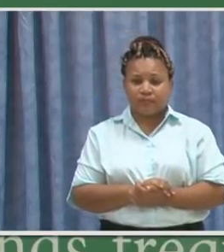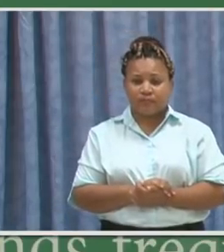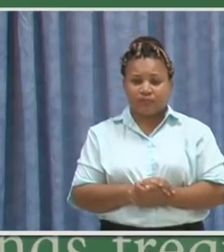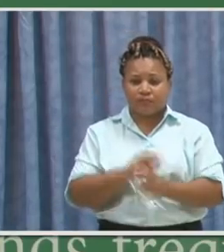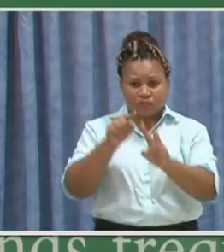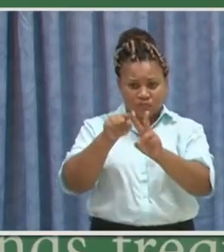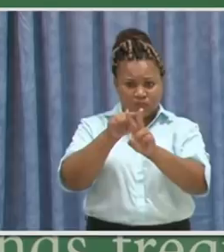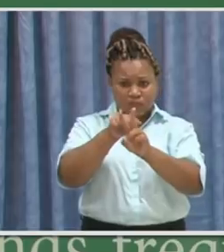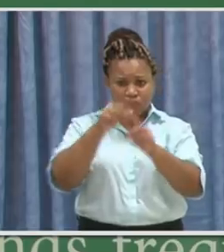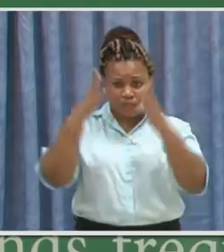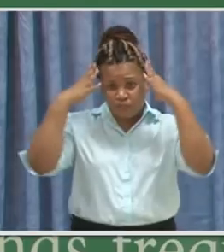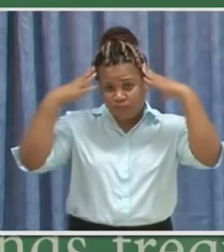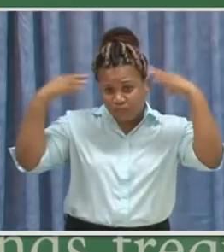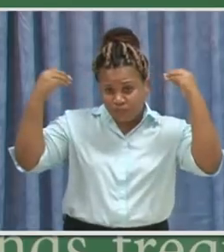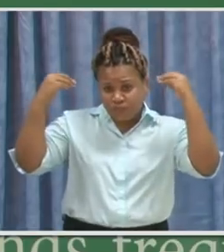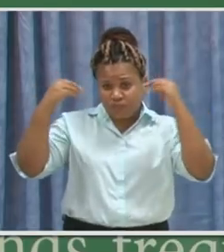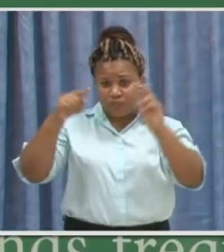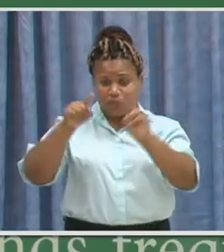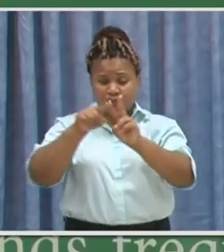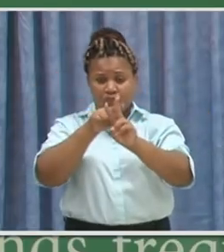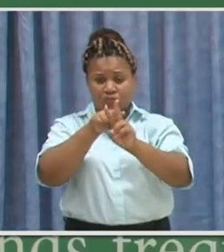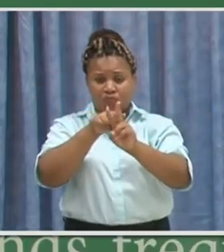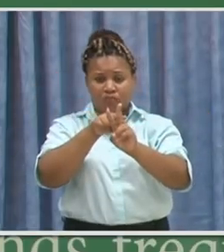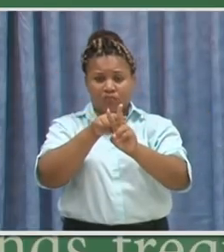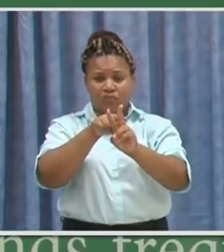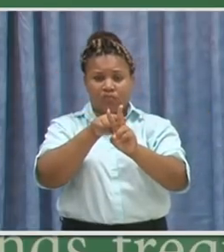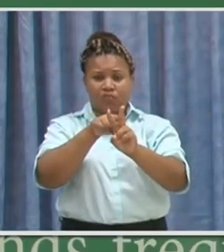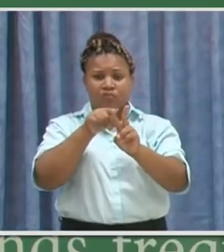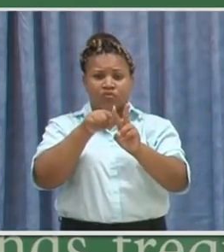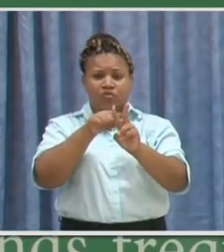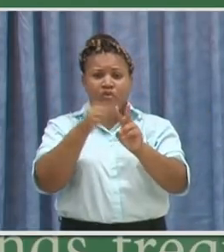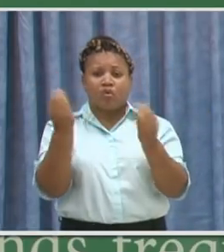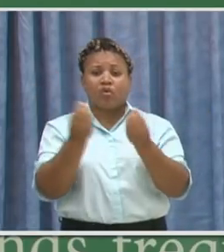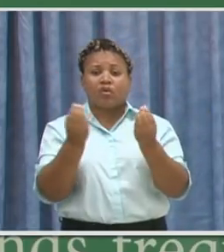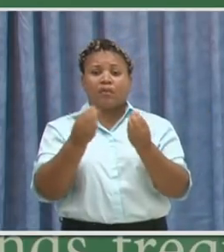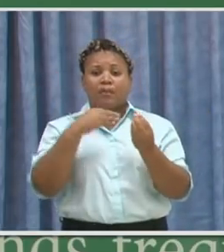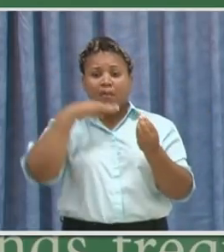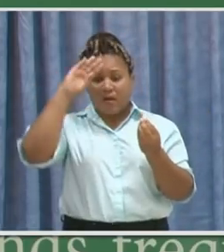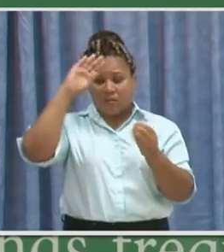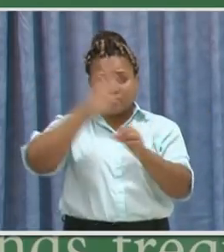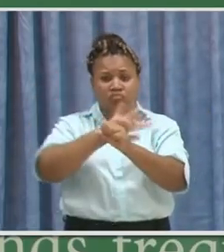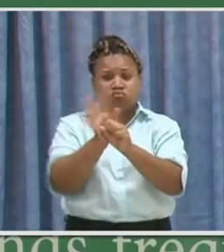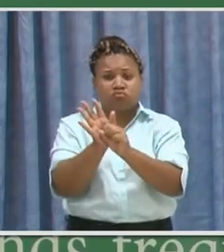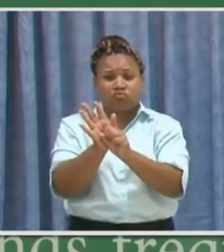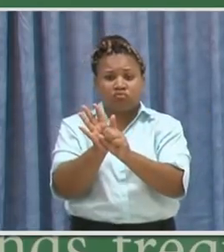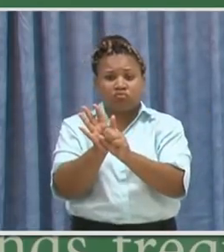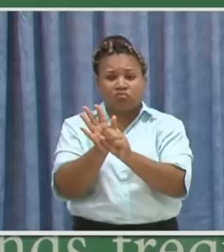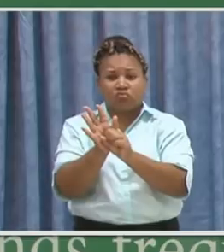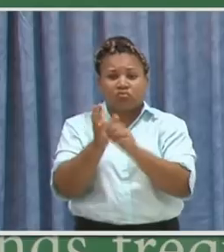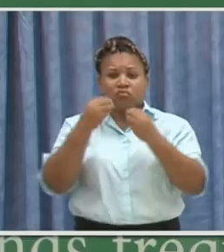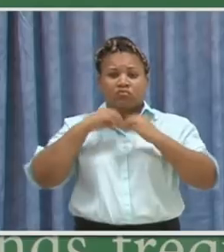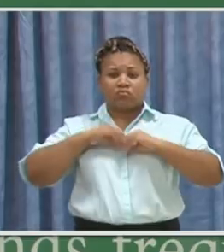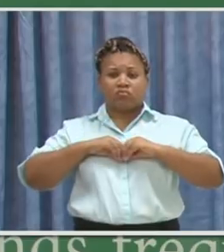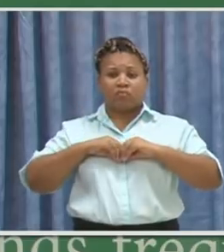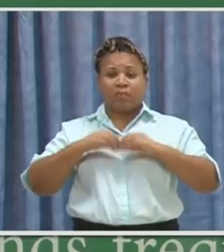on commence malade soon quelque chose que nous gagnons depuis là bas et de ça les mon quoi ça la chic il même blanc bon travel